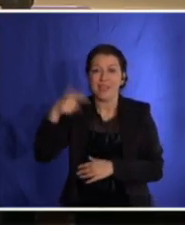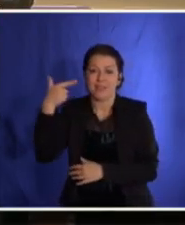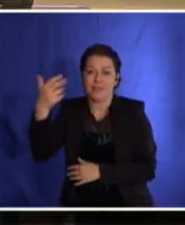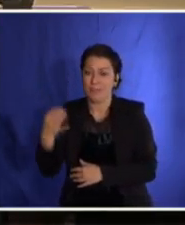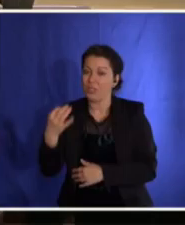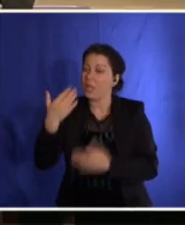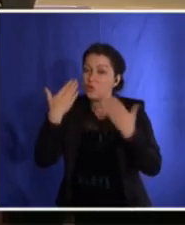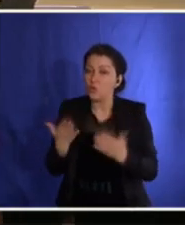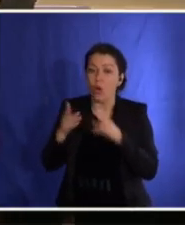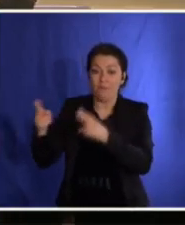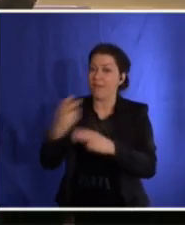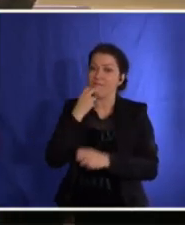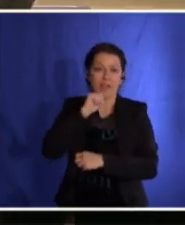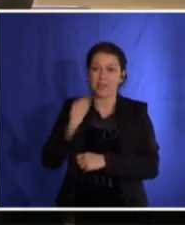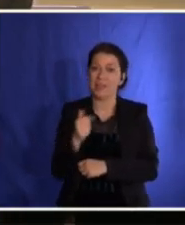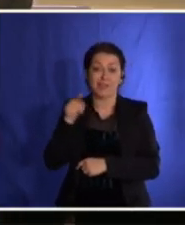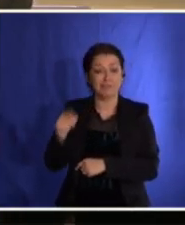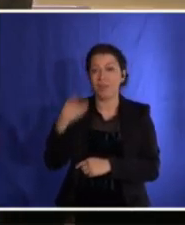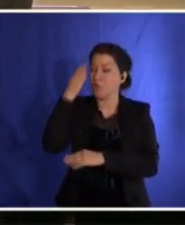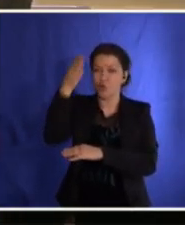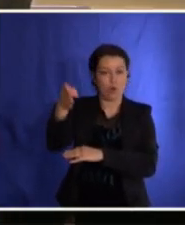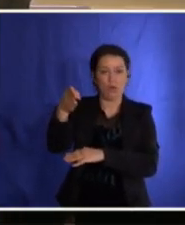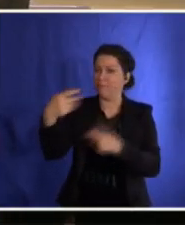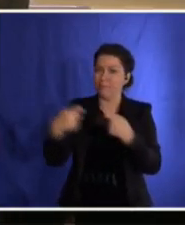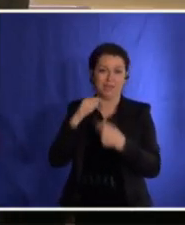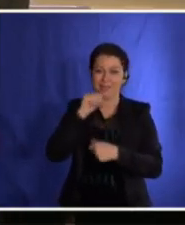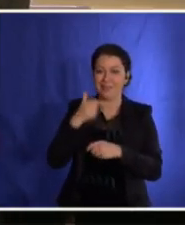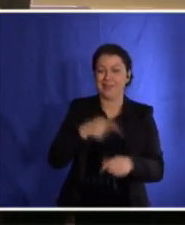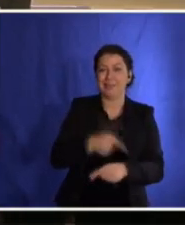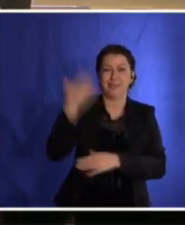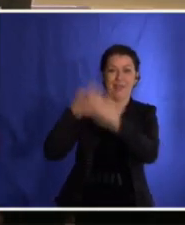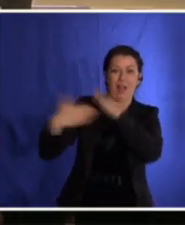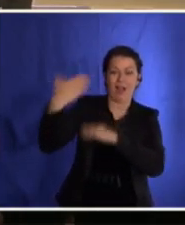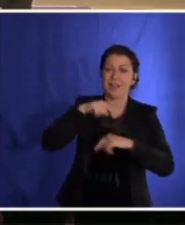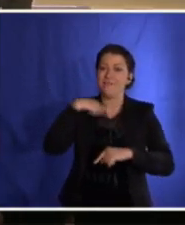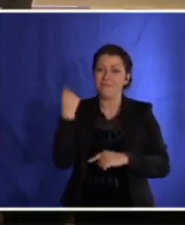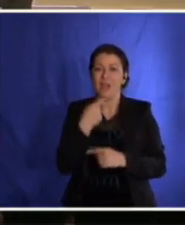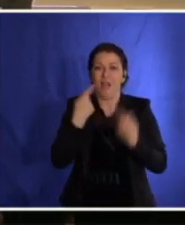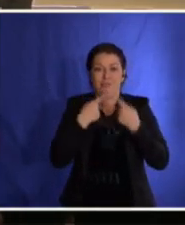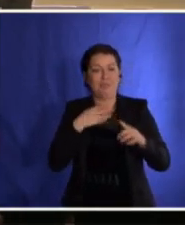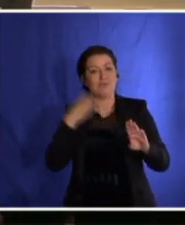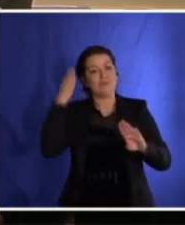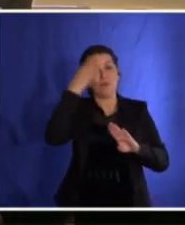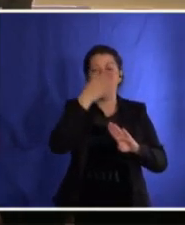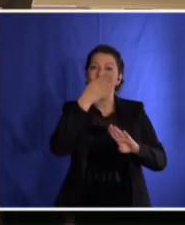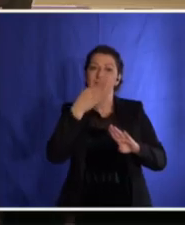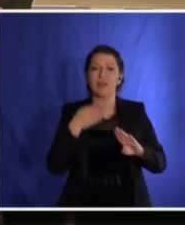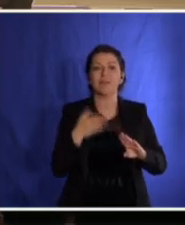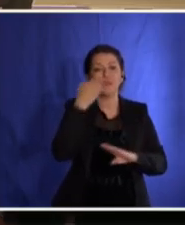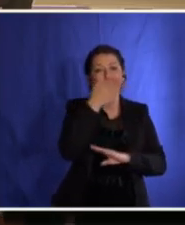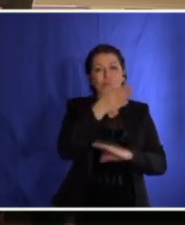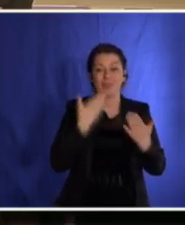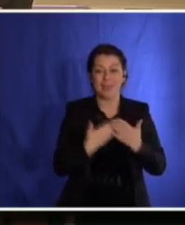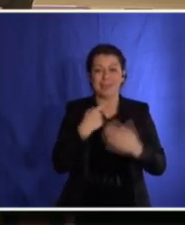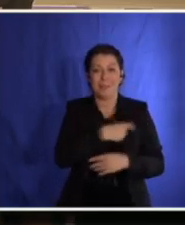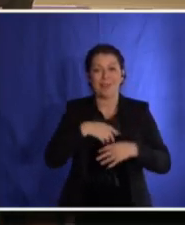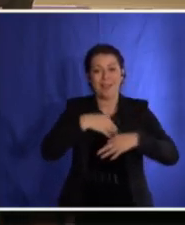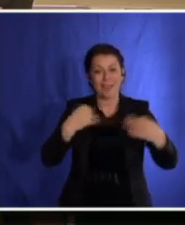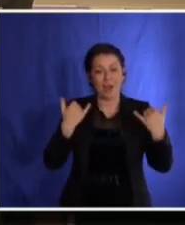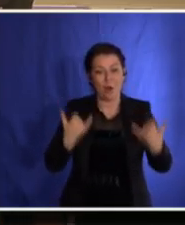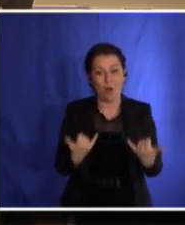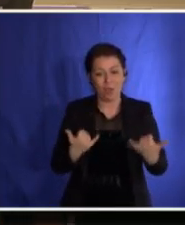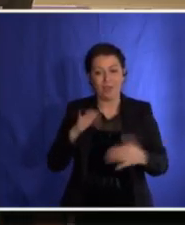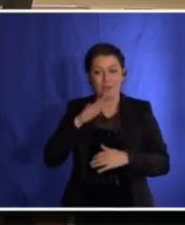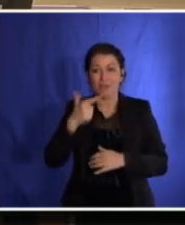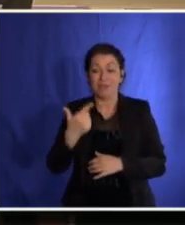wir nicht gehen. Der ist nicht in die Zukunft, sondern ist in die Vergangenheit. Wir denken nach vorne. Und deshalb ist der Parteitag auch hier am 25. Weil